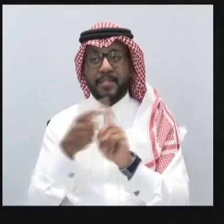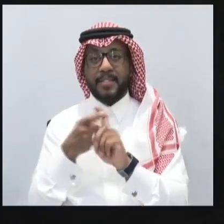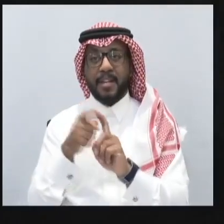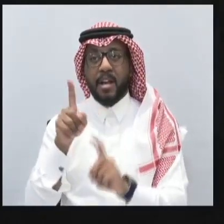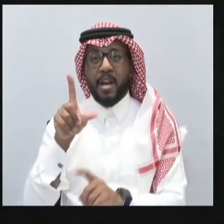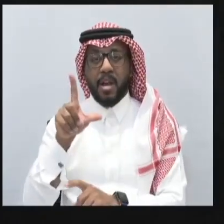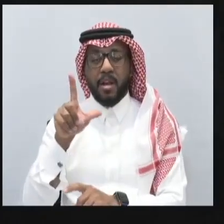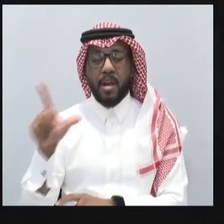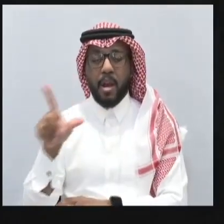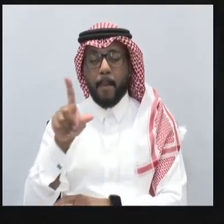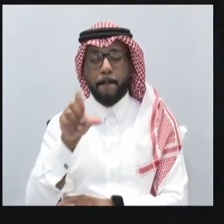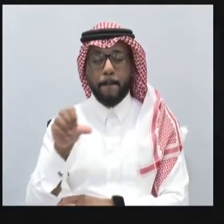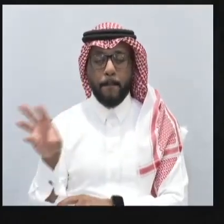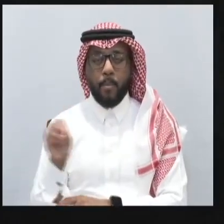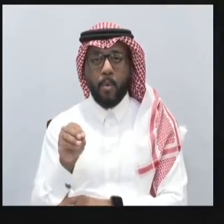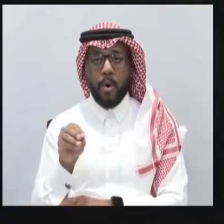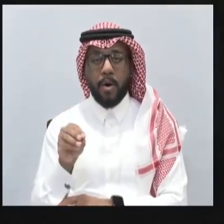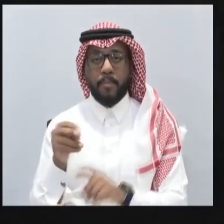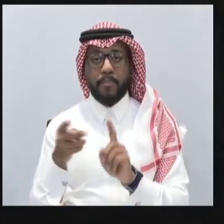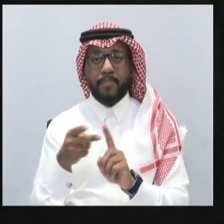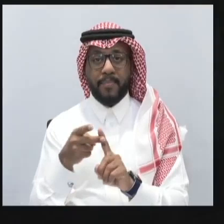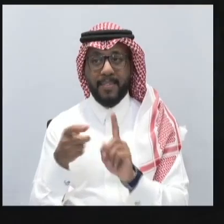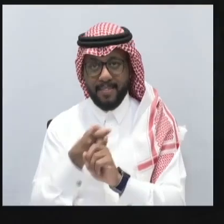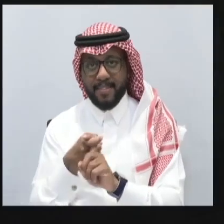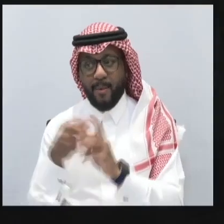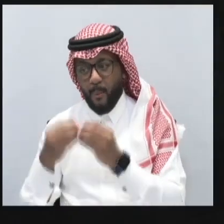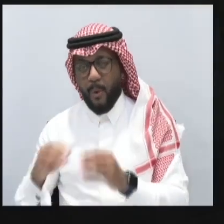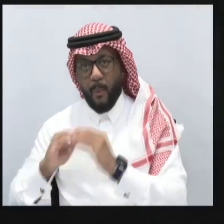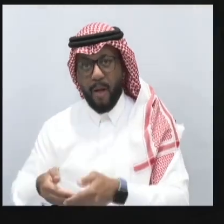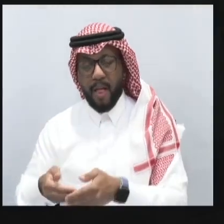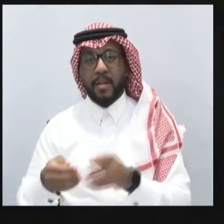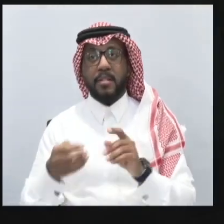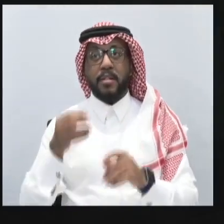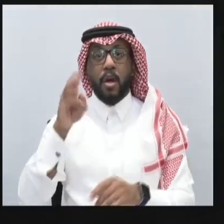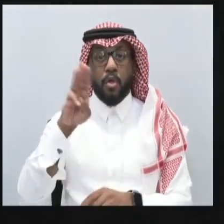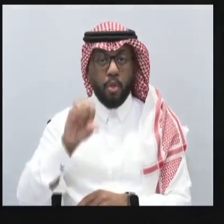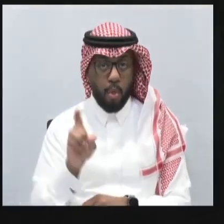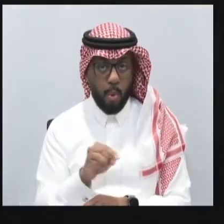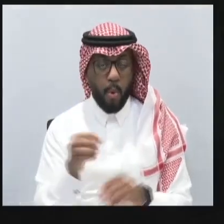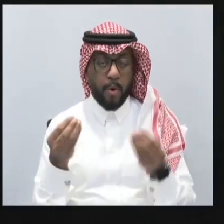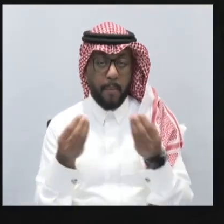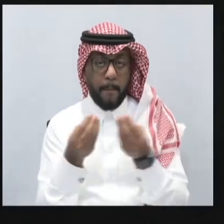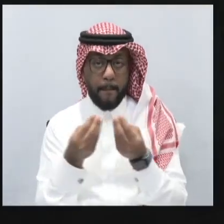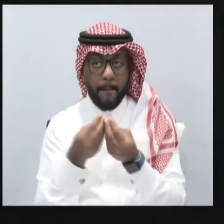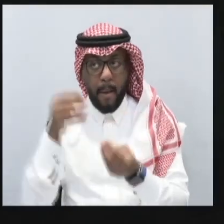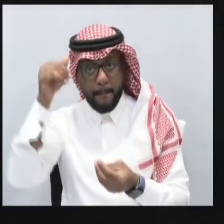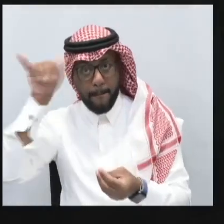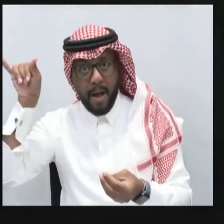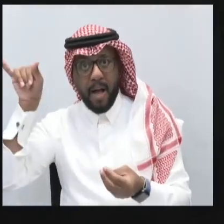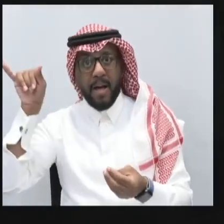يتزاوجون مثل الثور مع البقره مثل هذه الحيوانات تحتاج عشان تتكاثر يزيد